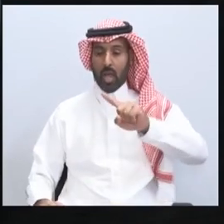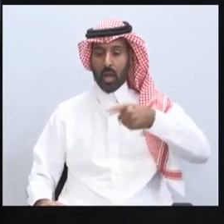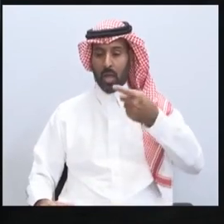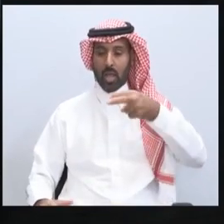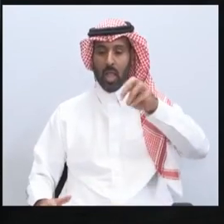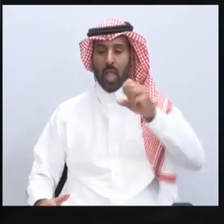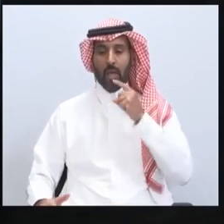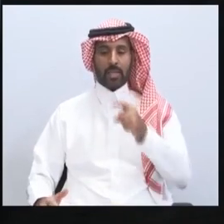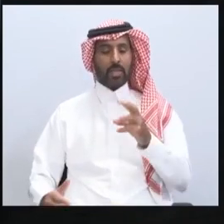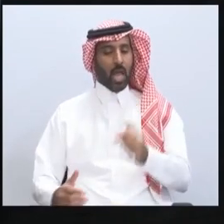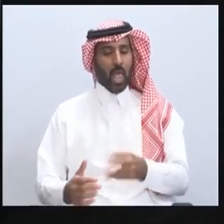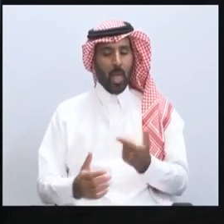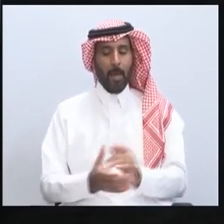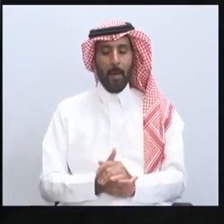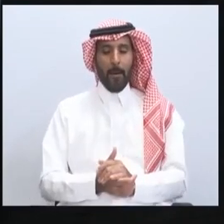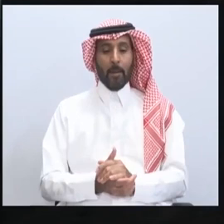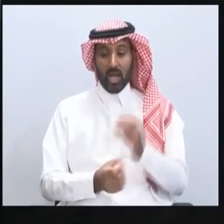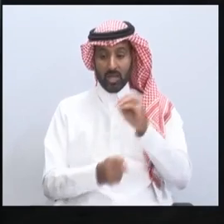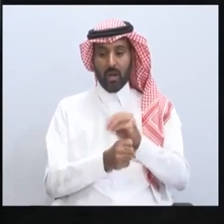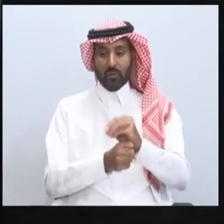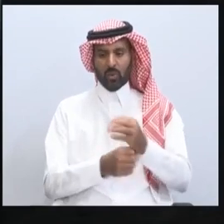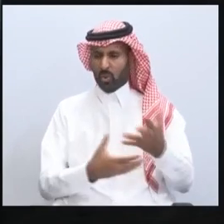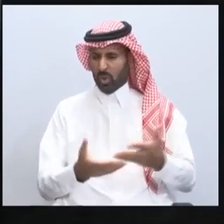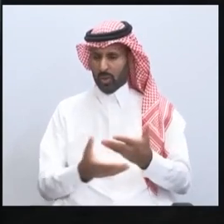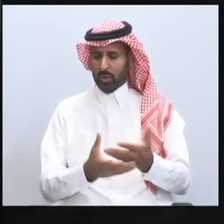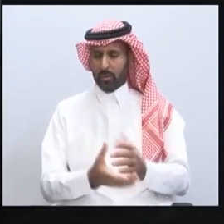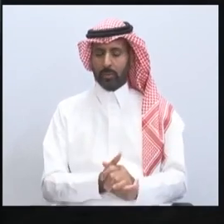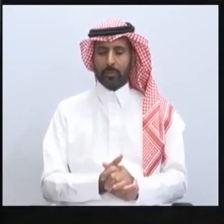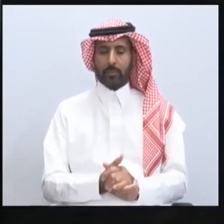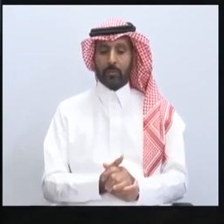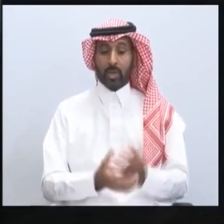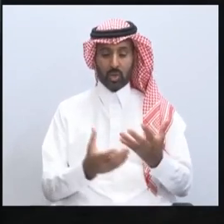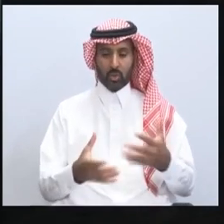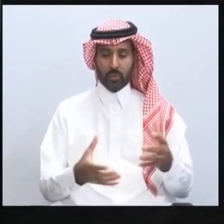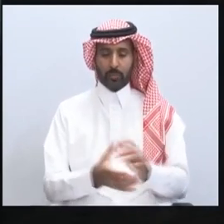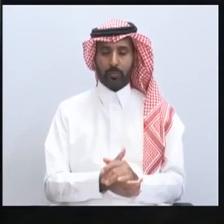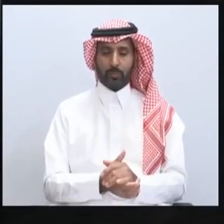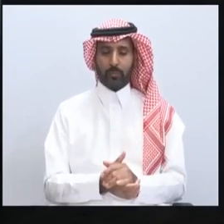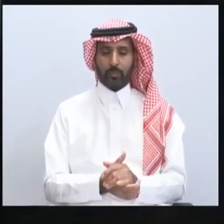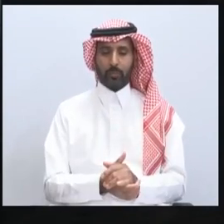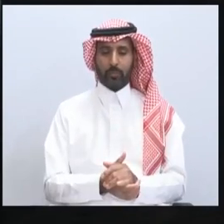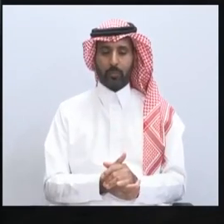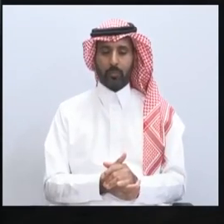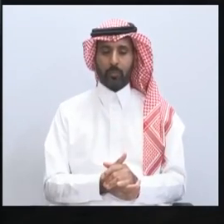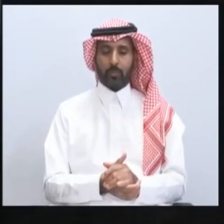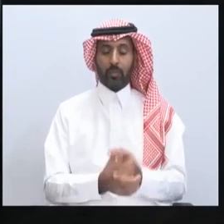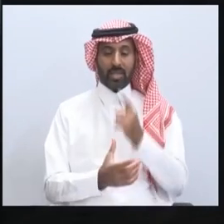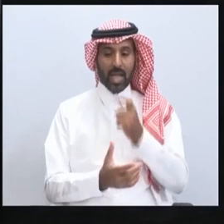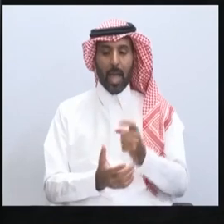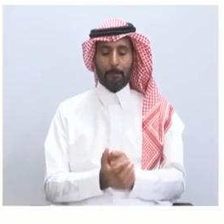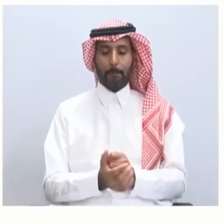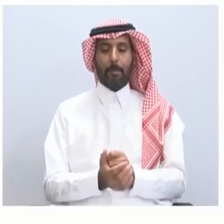تعلمون ما حدث من احداث حال سقوطها احسنتم في